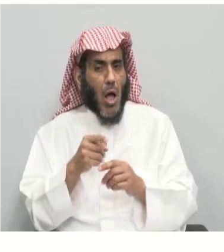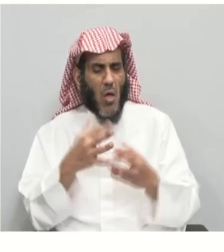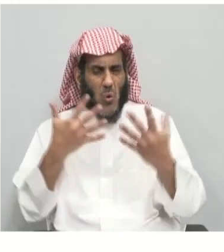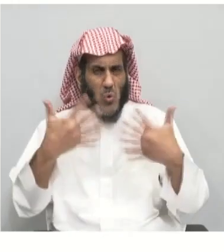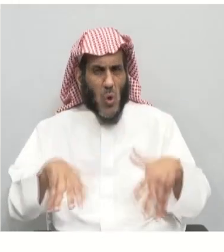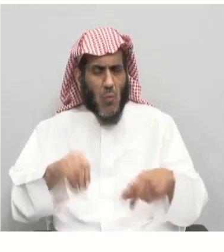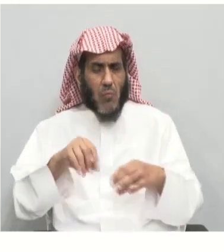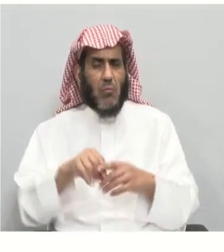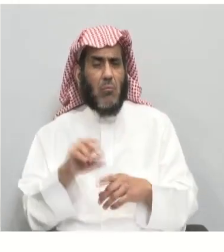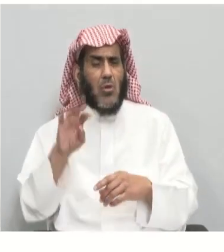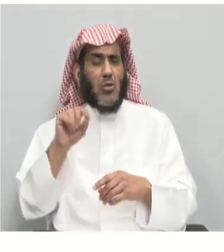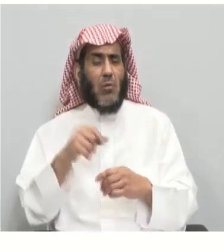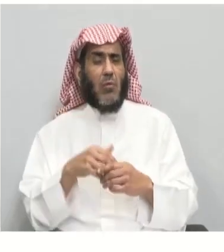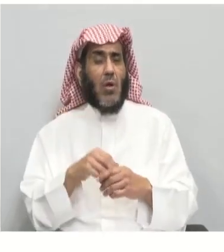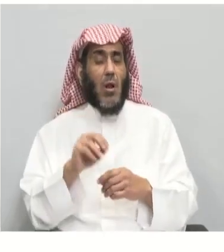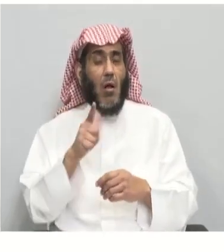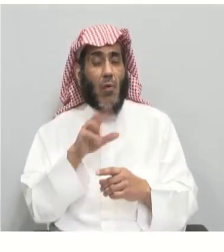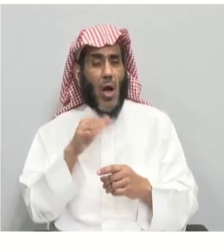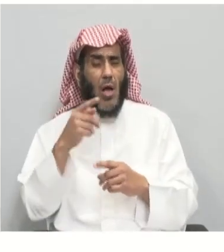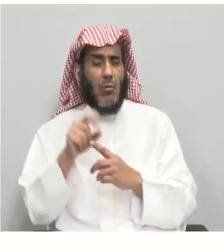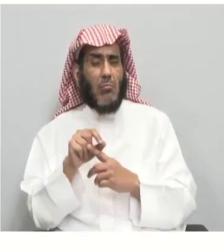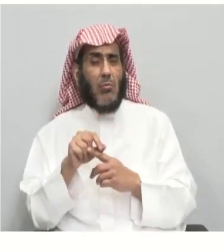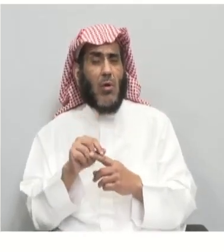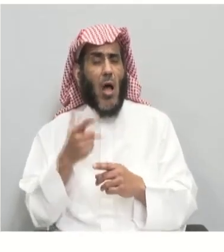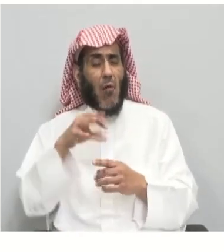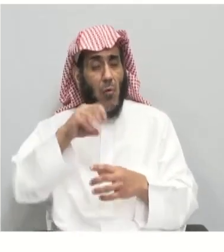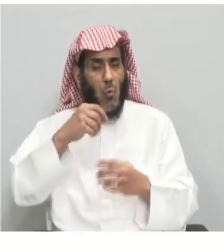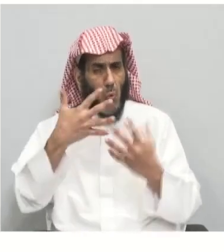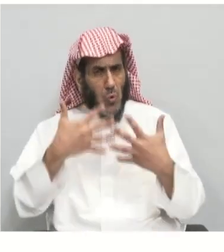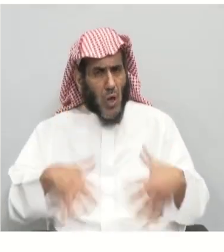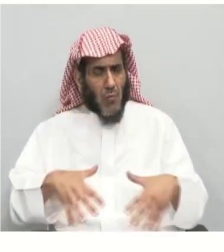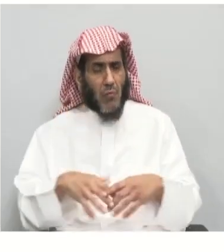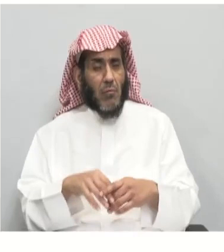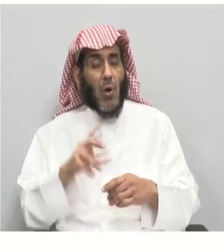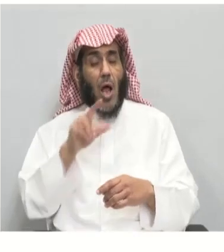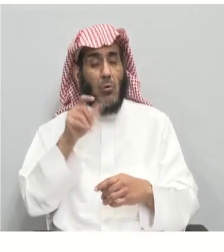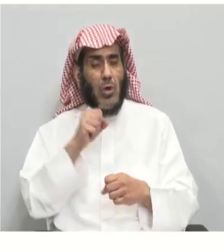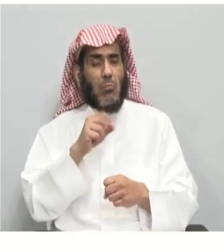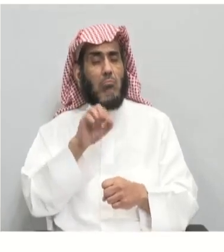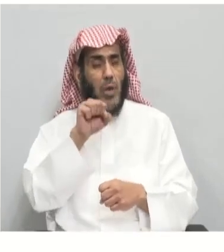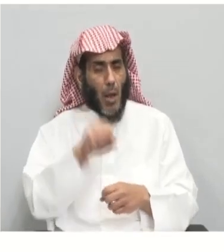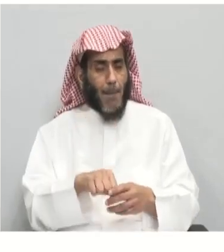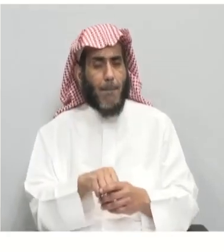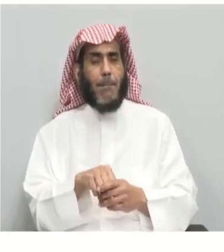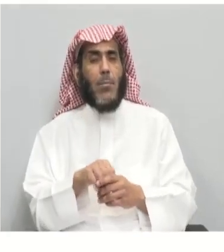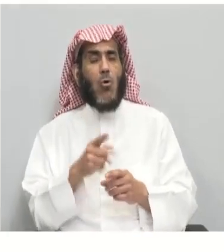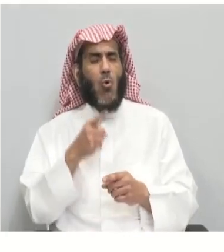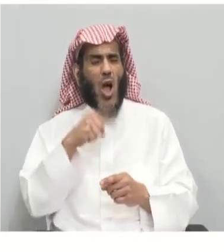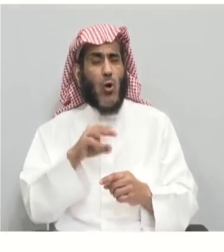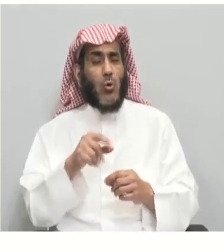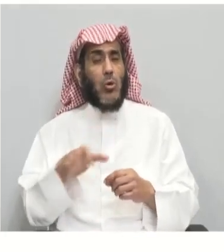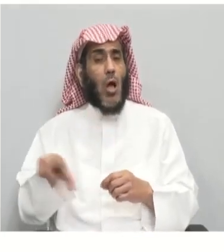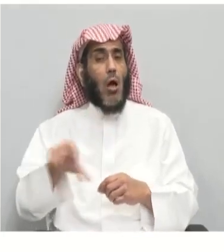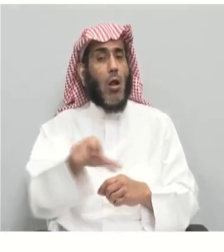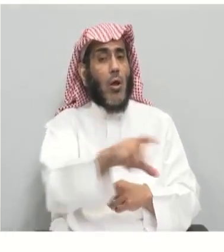السرف فقال افي الوضوء سرف قال نعم وان كنت